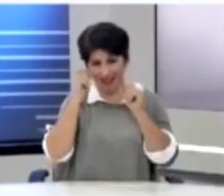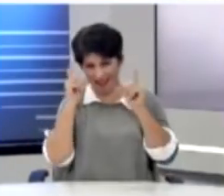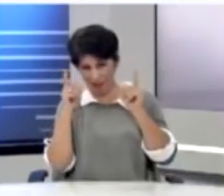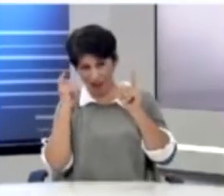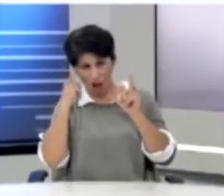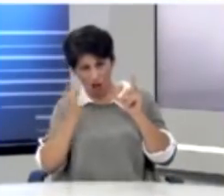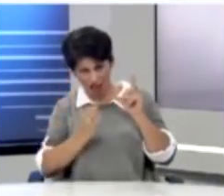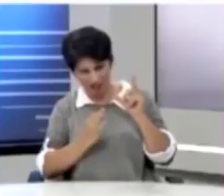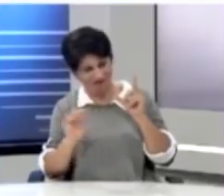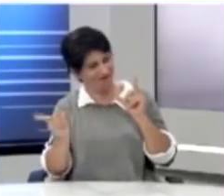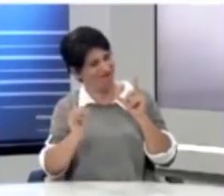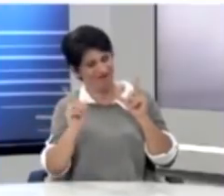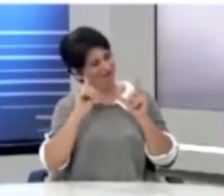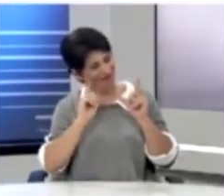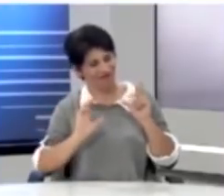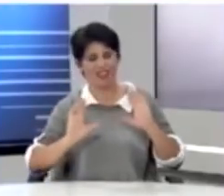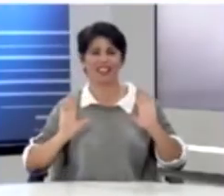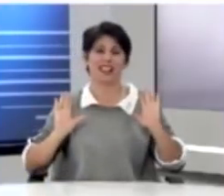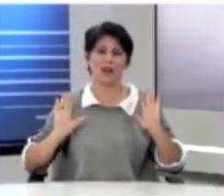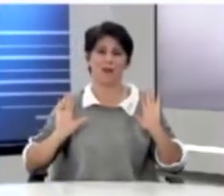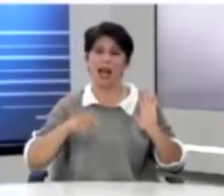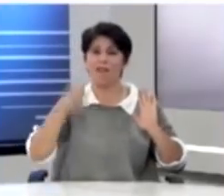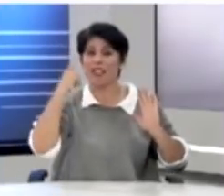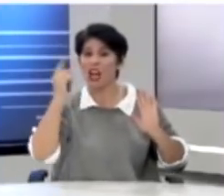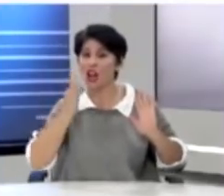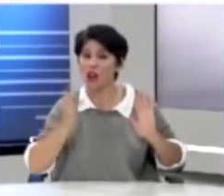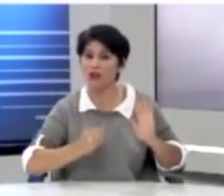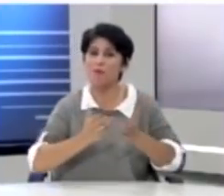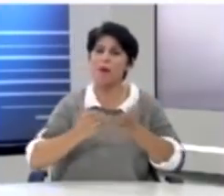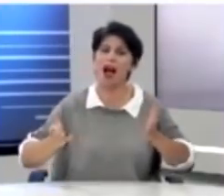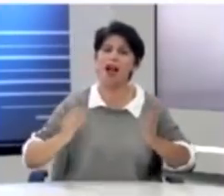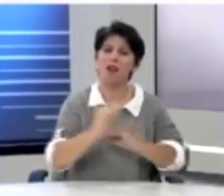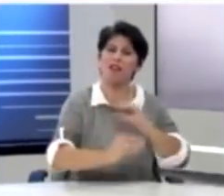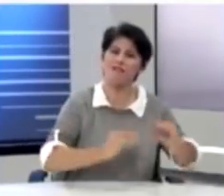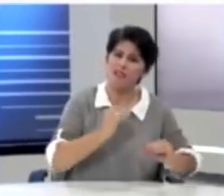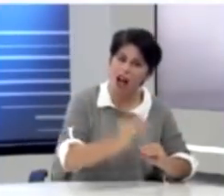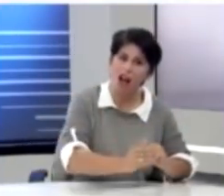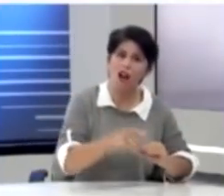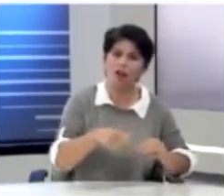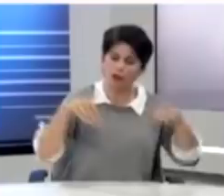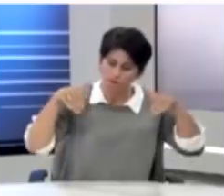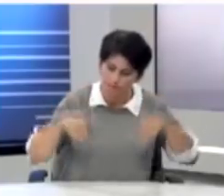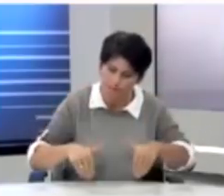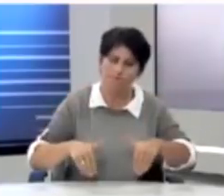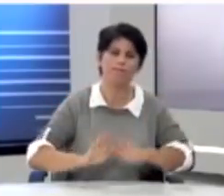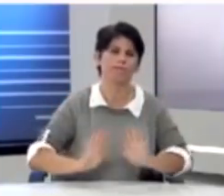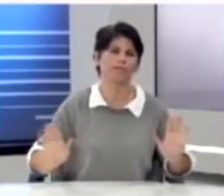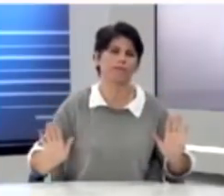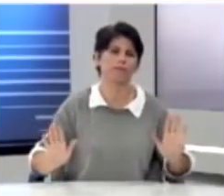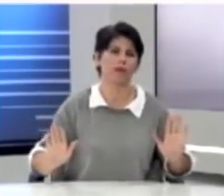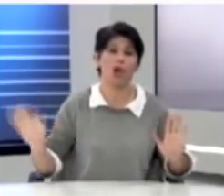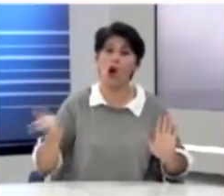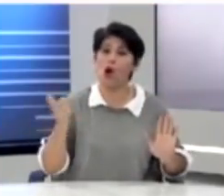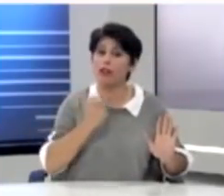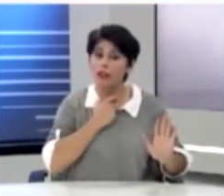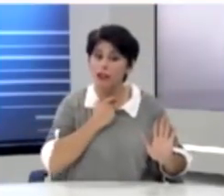της Νέας Δημοκρατίας. Είναι η λογική του μεγάλου κεφαλαίου, την οποία πιστά υπηρετείτε. Ό,τι είναι